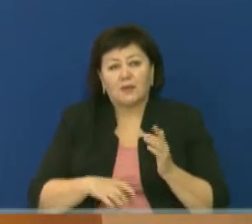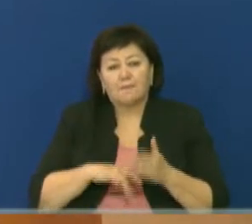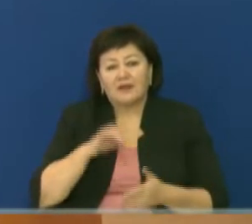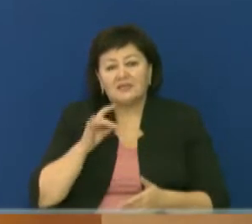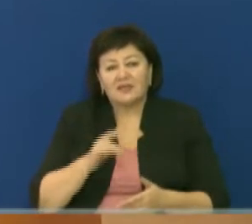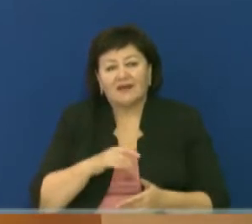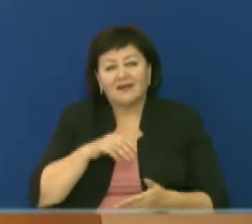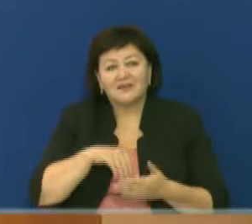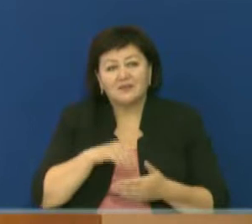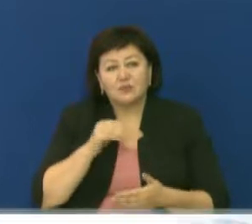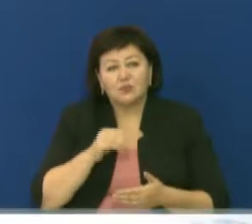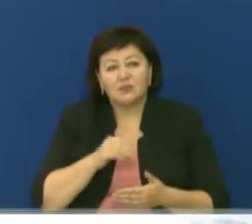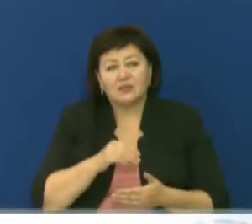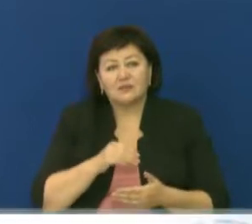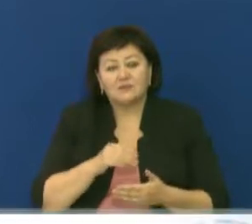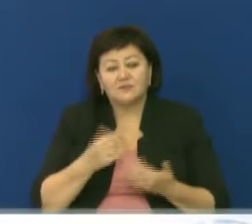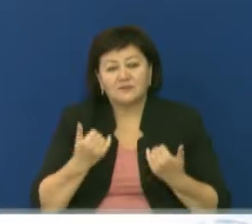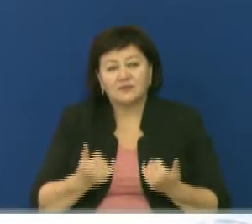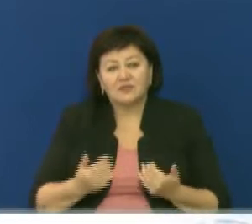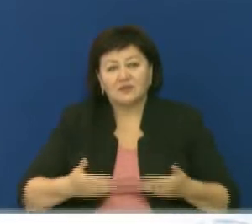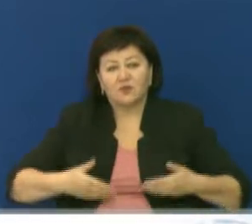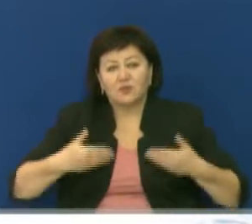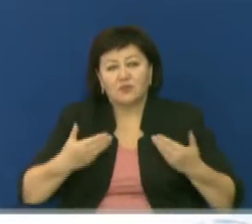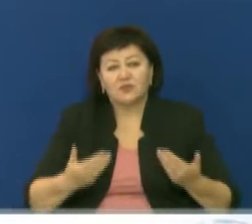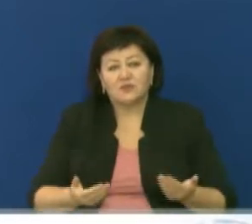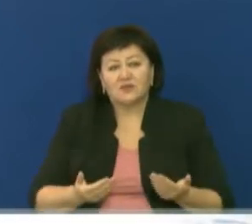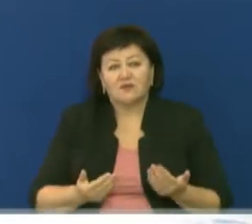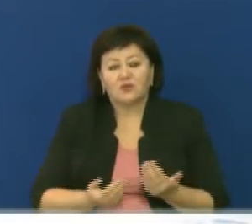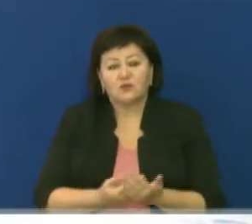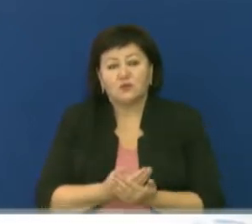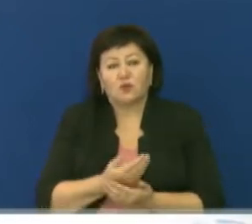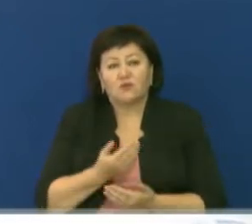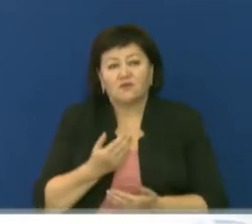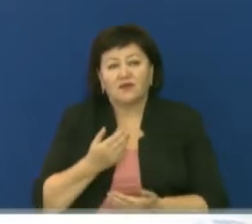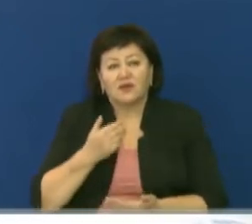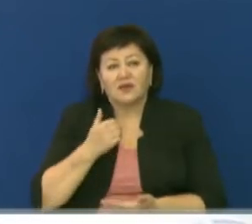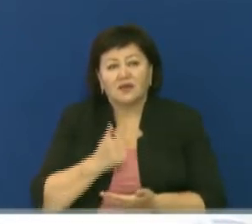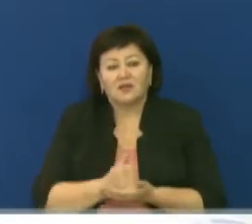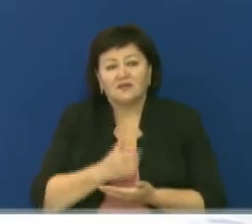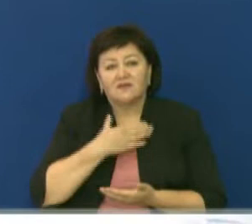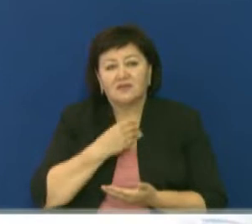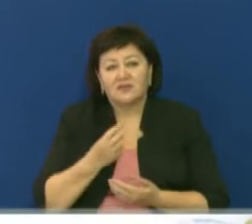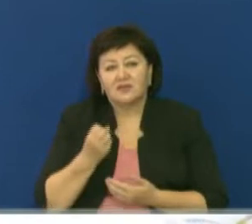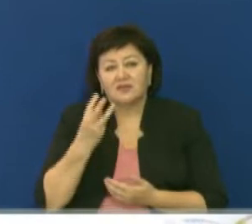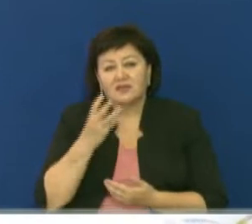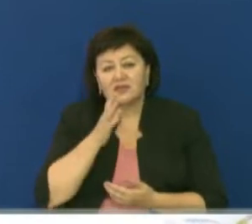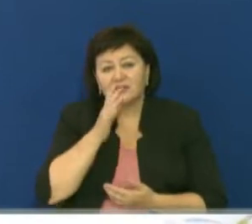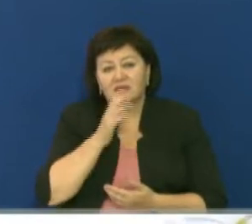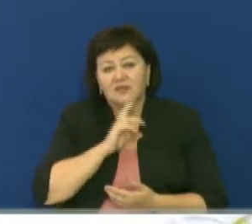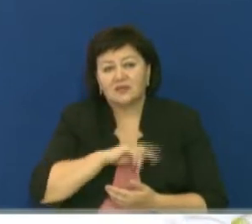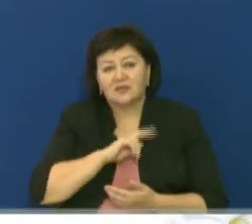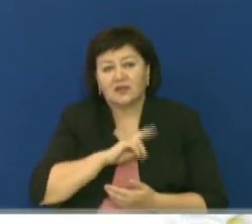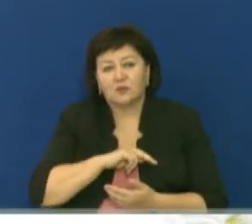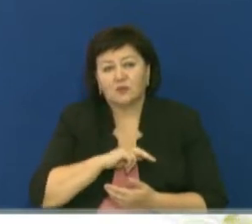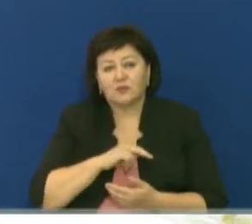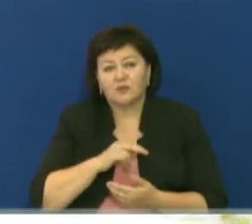глава региона Даниил Ахметов. Сегодня представляю Бахчана Кокенкаджиевича. Ну, 13 лет работал